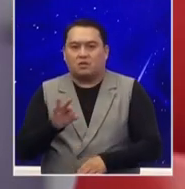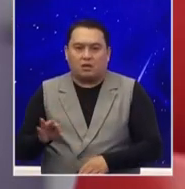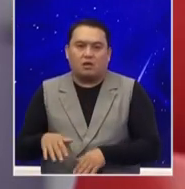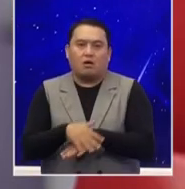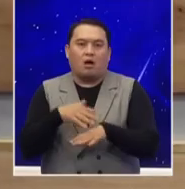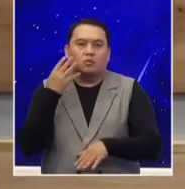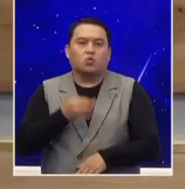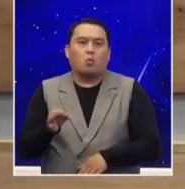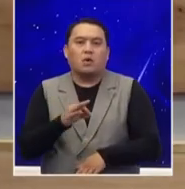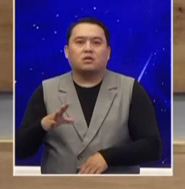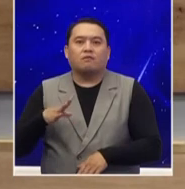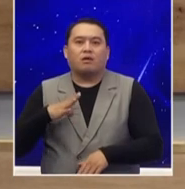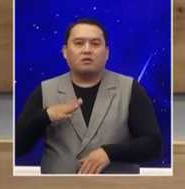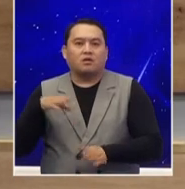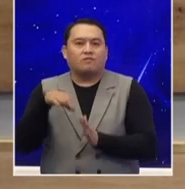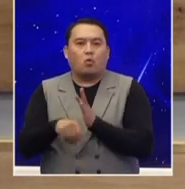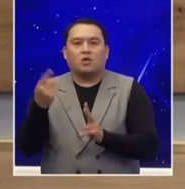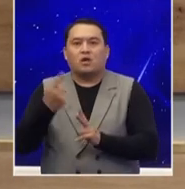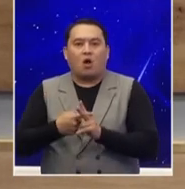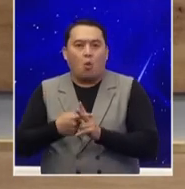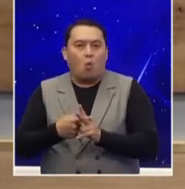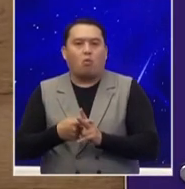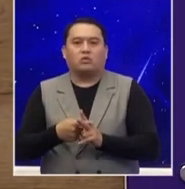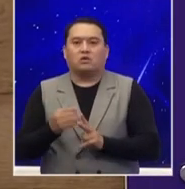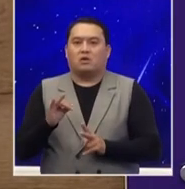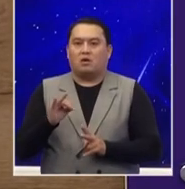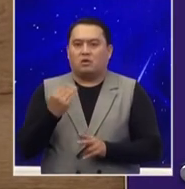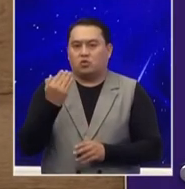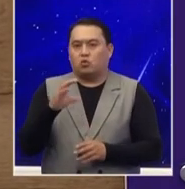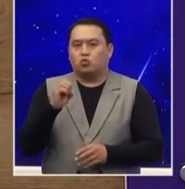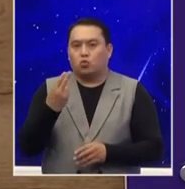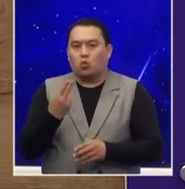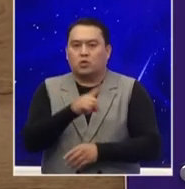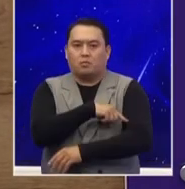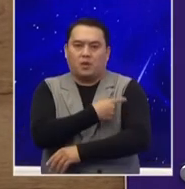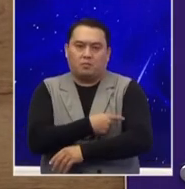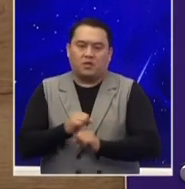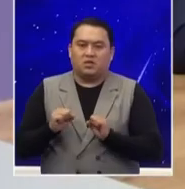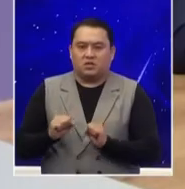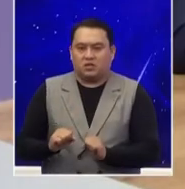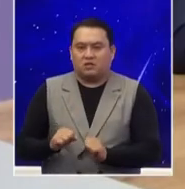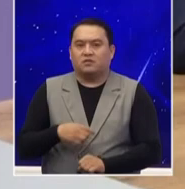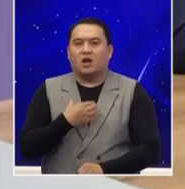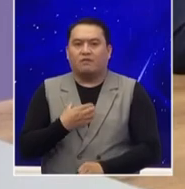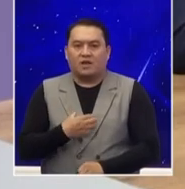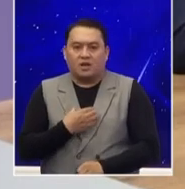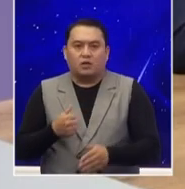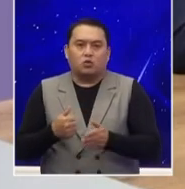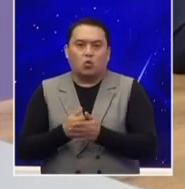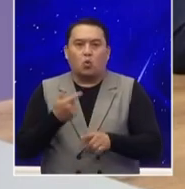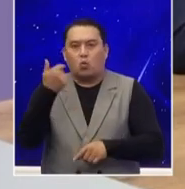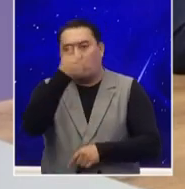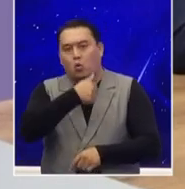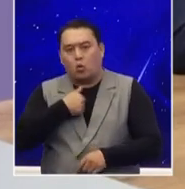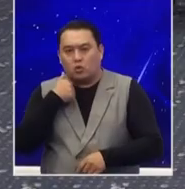житель алматинской области не входящих в льготные категории являются участниками социального медицинского страхования до